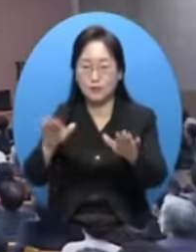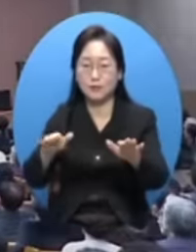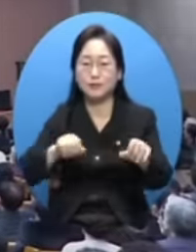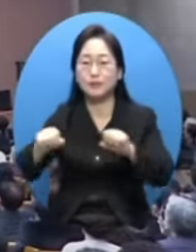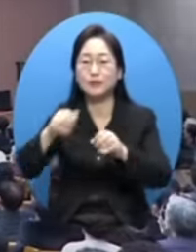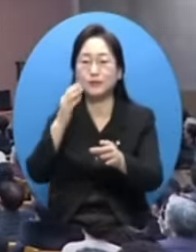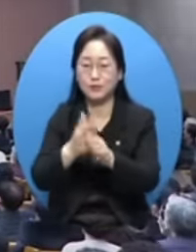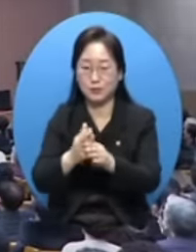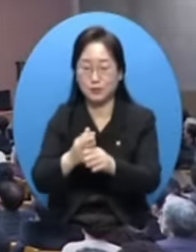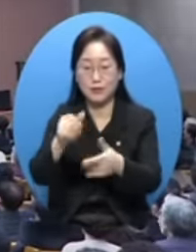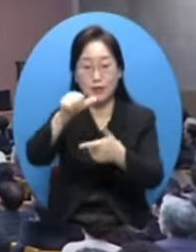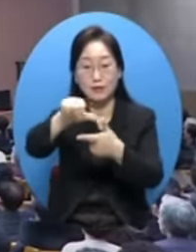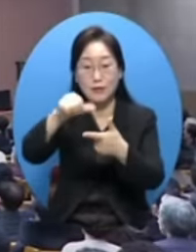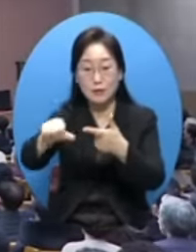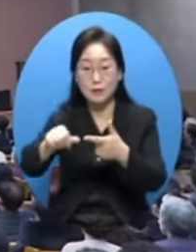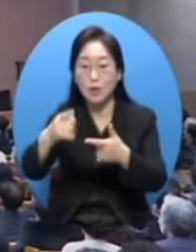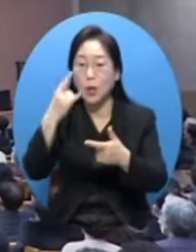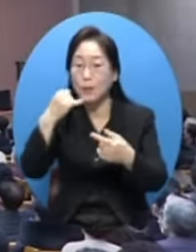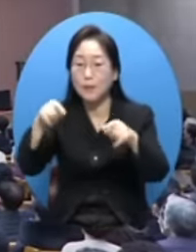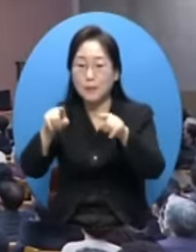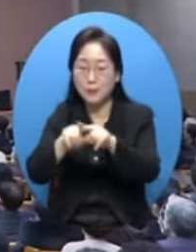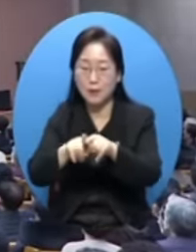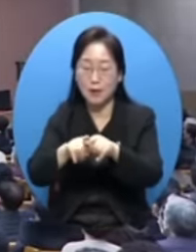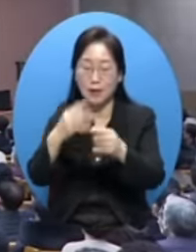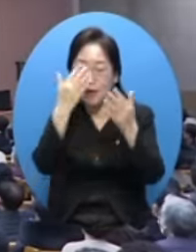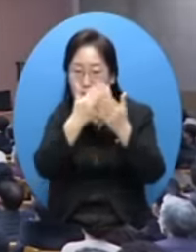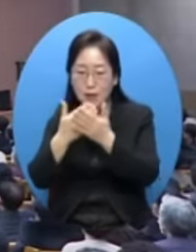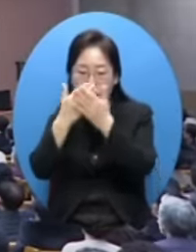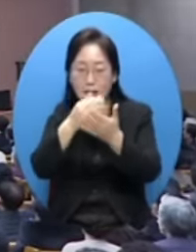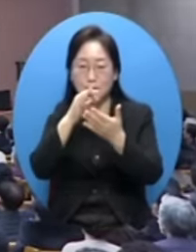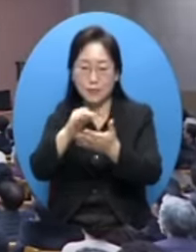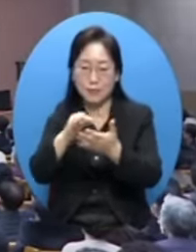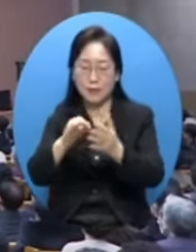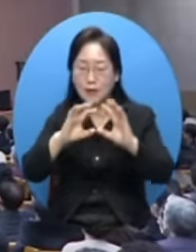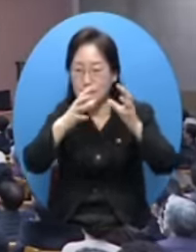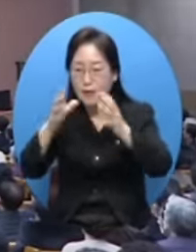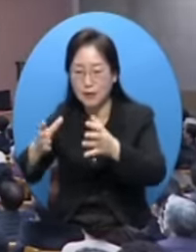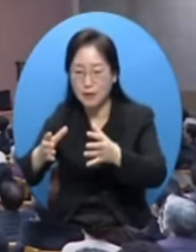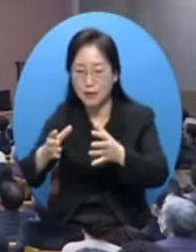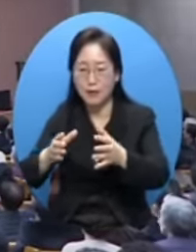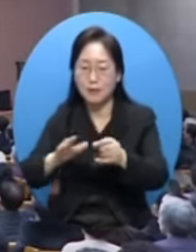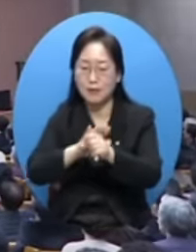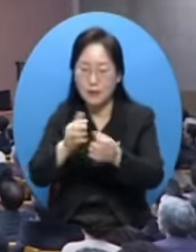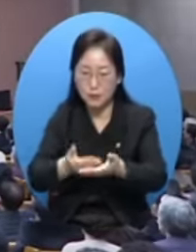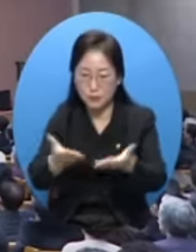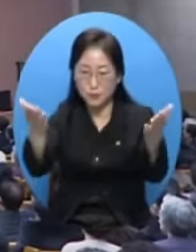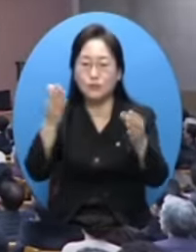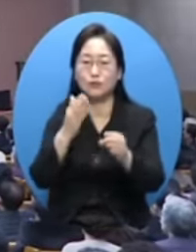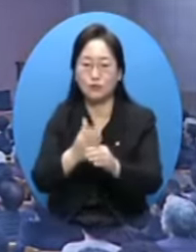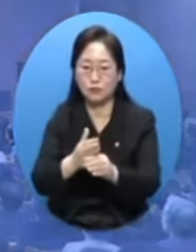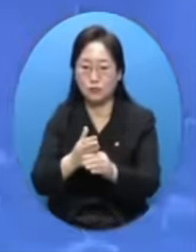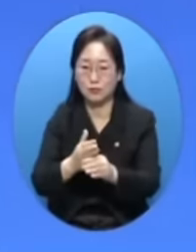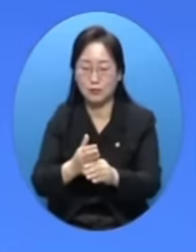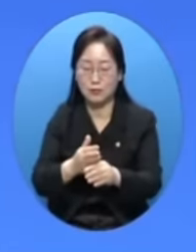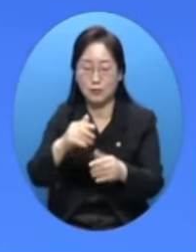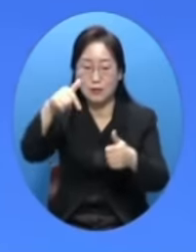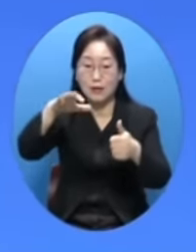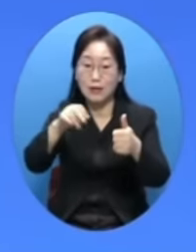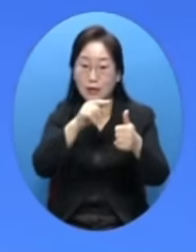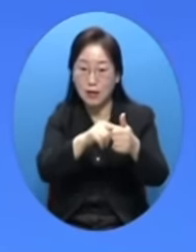아들이 어머니와 함께 장학사업을 통해 세계 곳곳에 사랑을 전하고 있습니다 우리 강요 박사